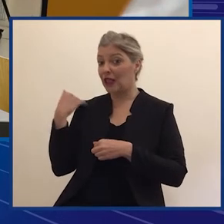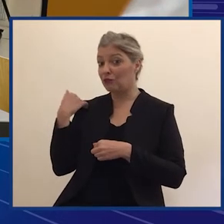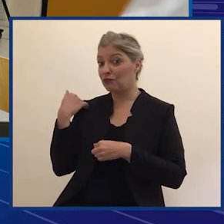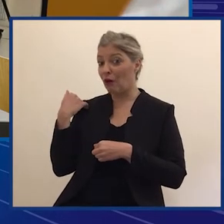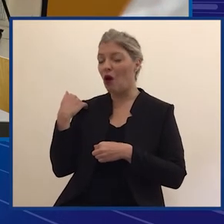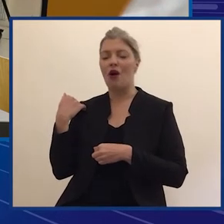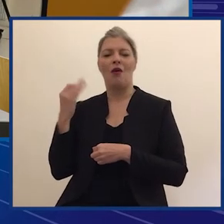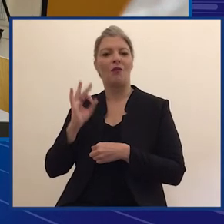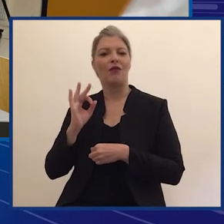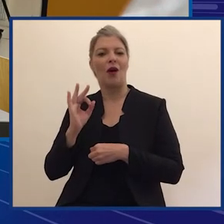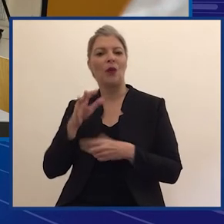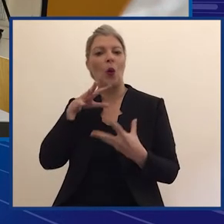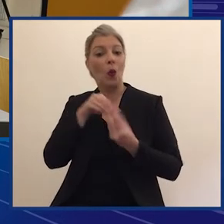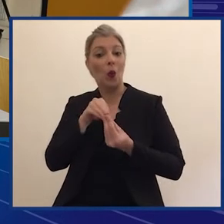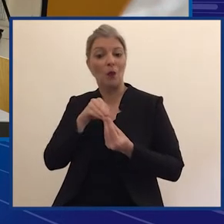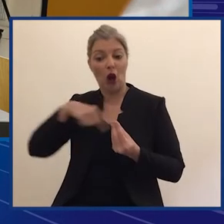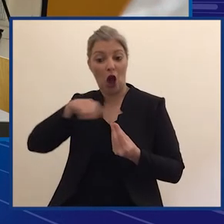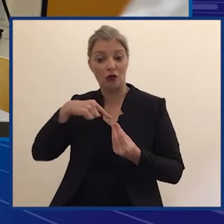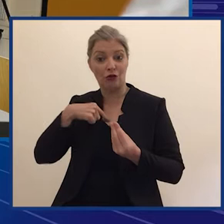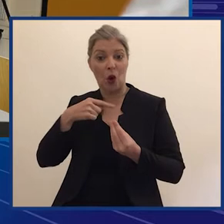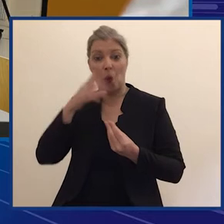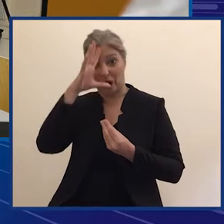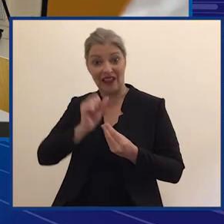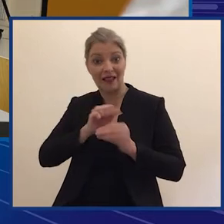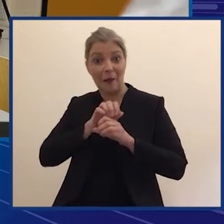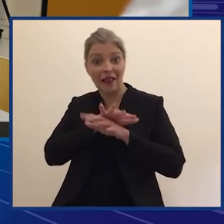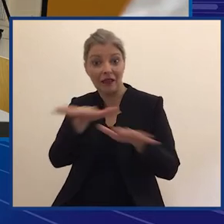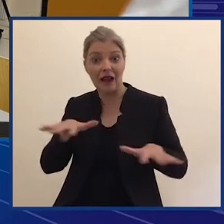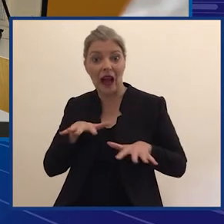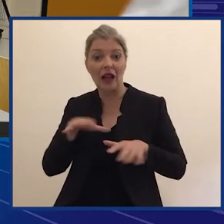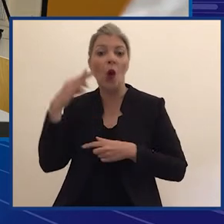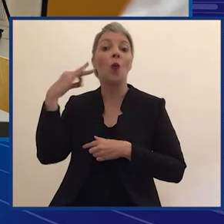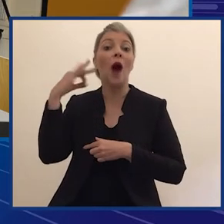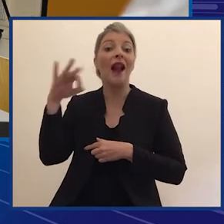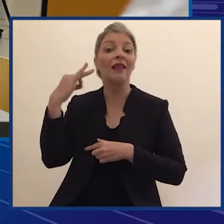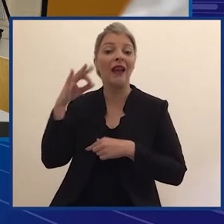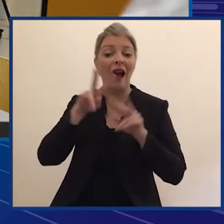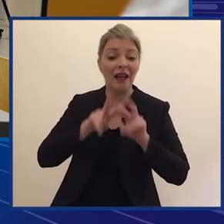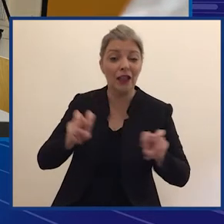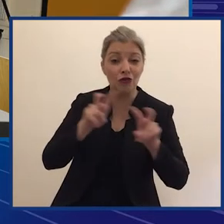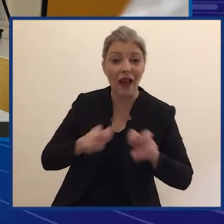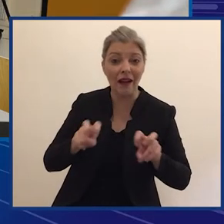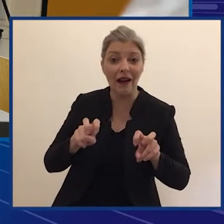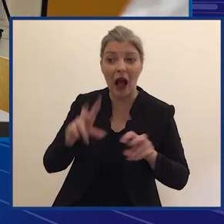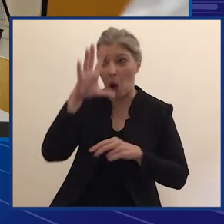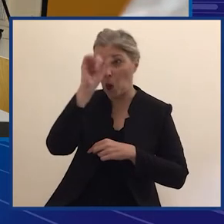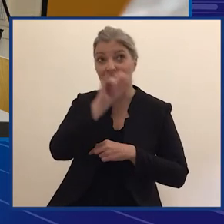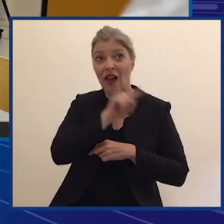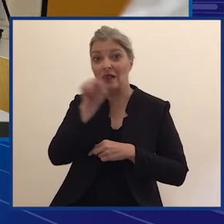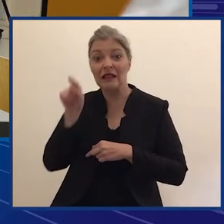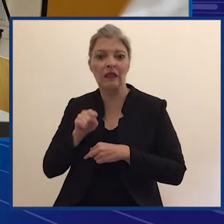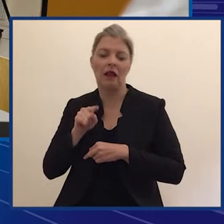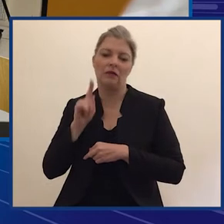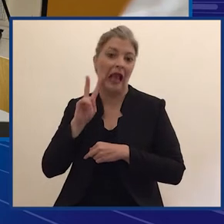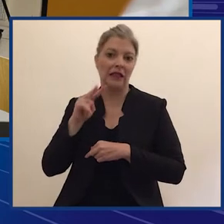stabilito che il gruppo di telecomunicazioni dell'Università Mediterranea è il secondo per qualità della ricerca fra i gruppi di telecomunicazioni delle